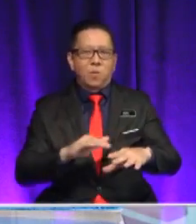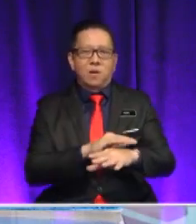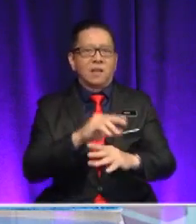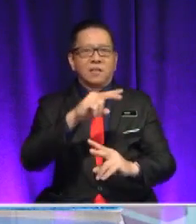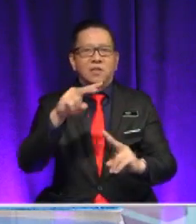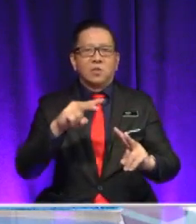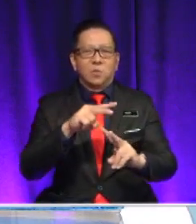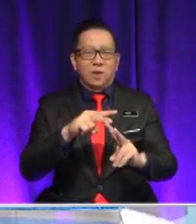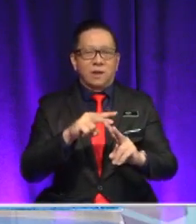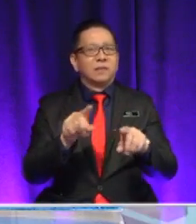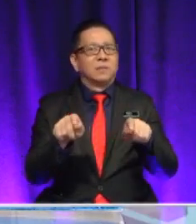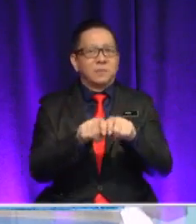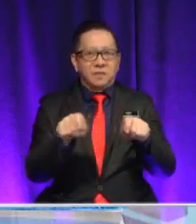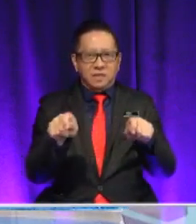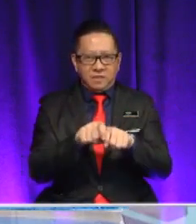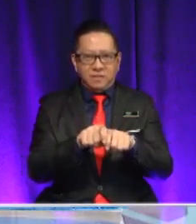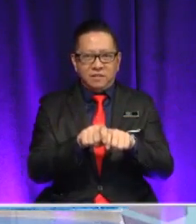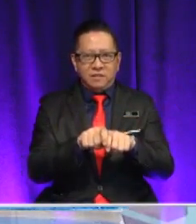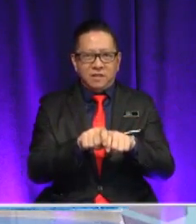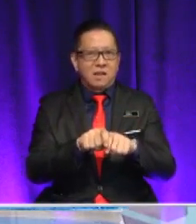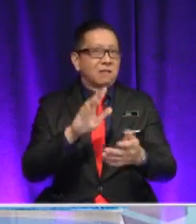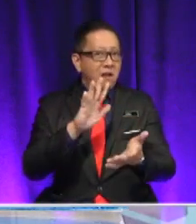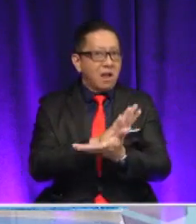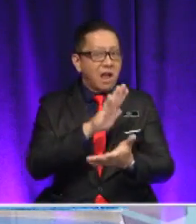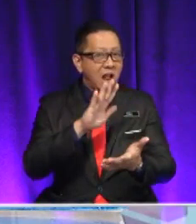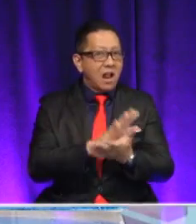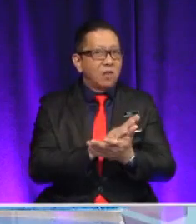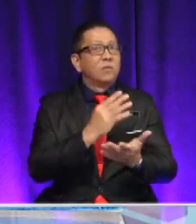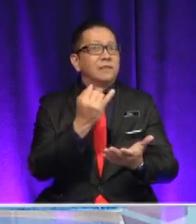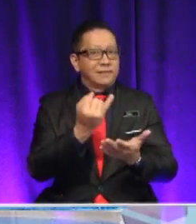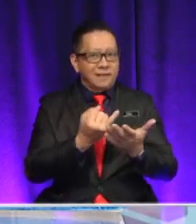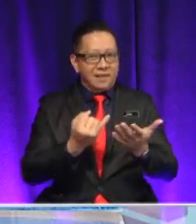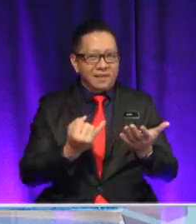seperti gua dekat sini adalah kertas lukisan